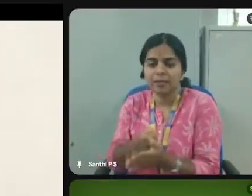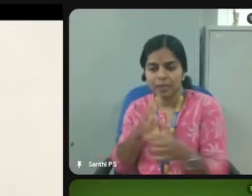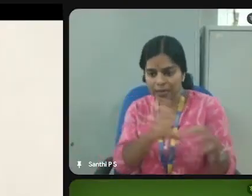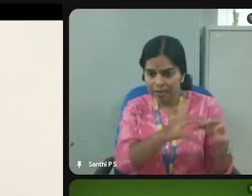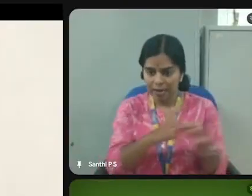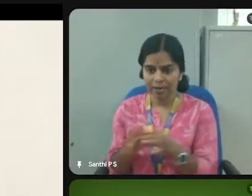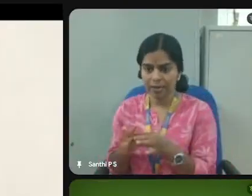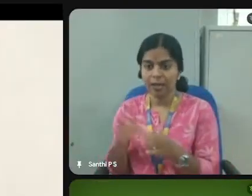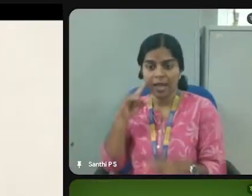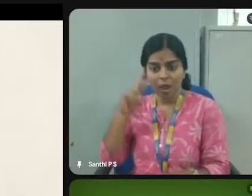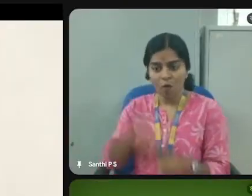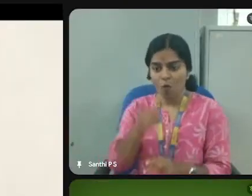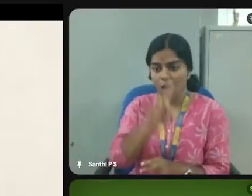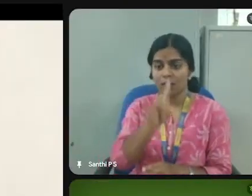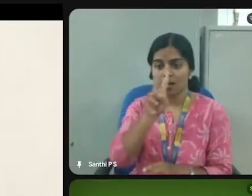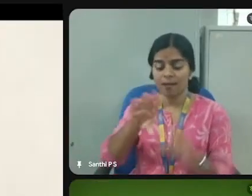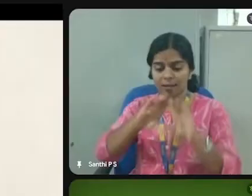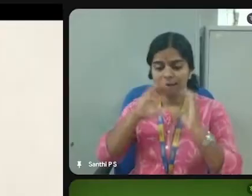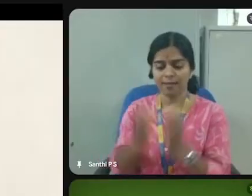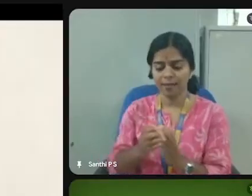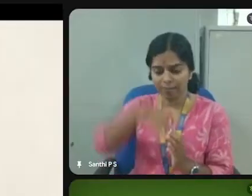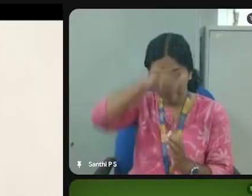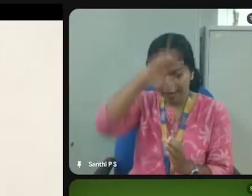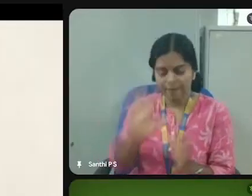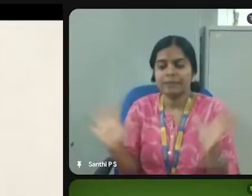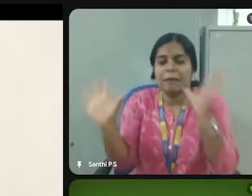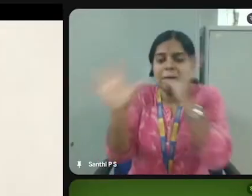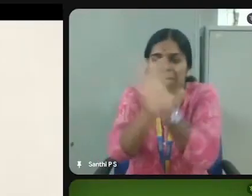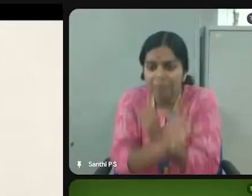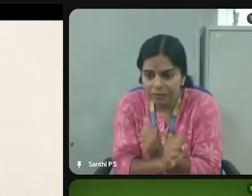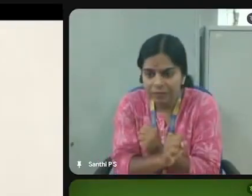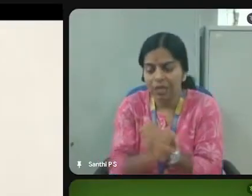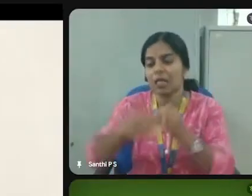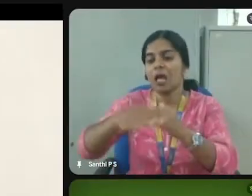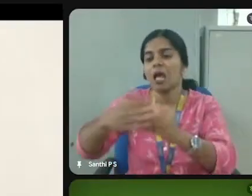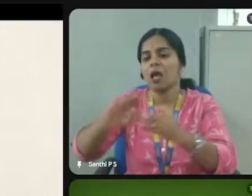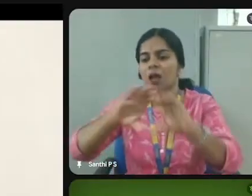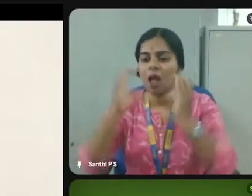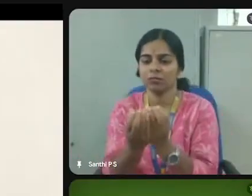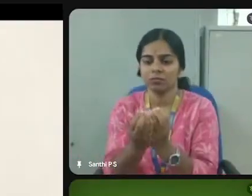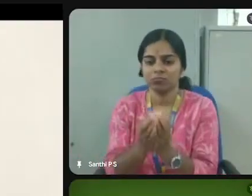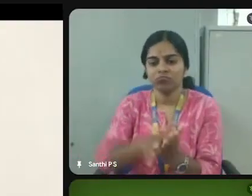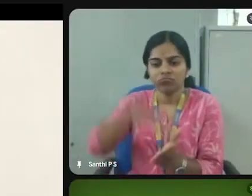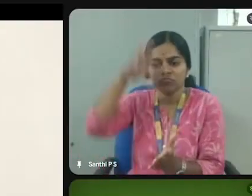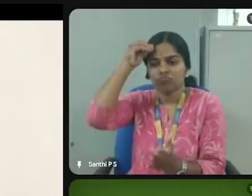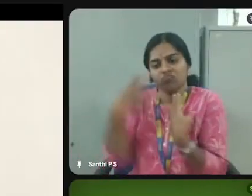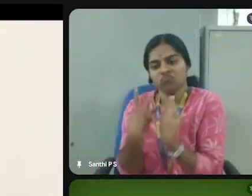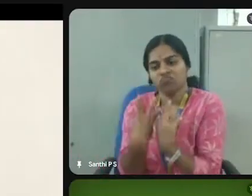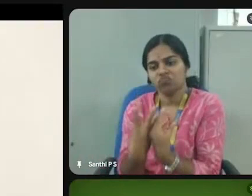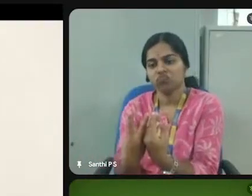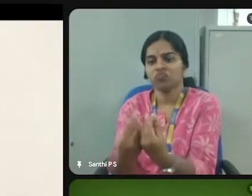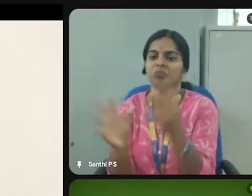വളരെ വലുതാണ്. അപ്പോൾ ഇന്റർവെൻഷനും വളരെയധികം TDS-ഉം നമുക്ക് ആ ഒരു ലെവലിലേക്ക് എത്തിക്കുക എന്നുള്ളത് വളരെ ബുദ്ധിമുട്ടുള്ളതാണ്.